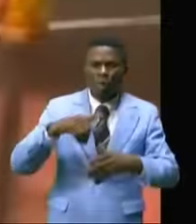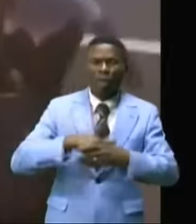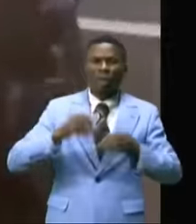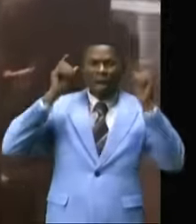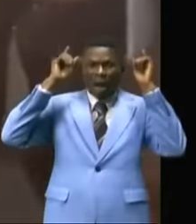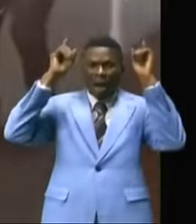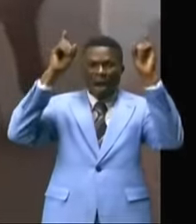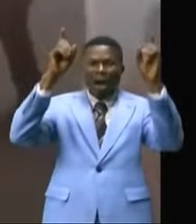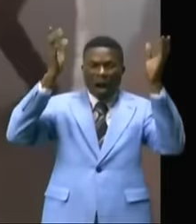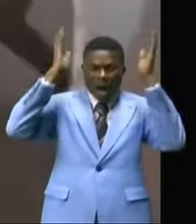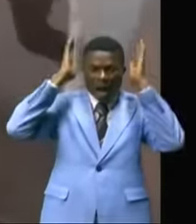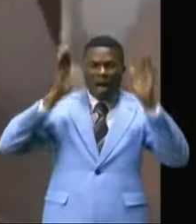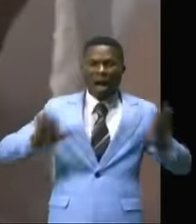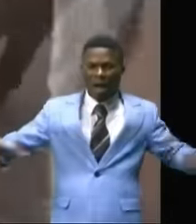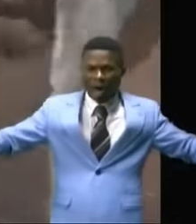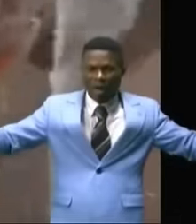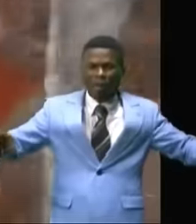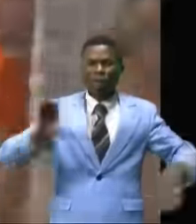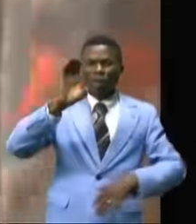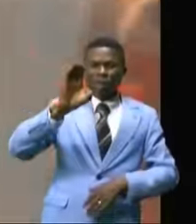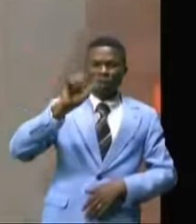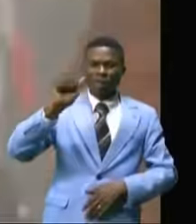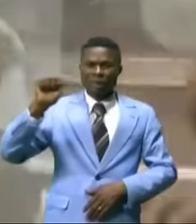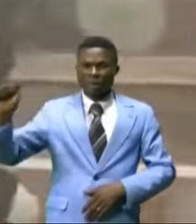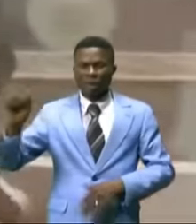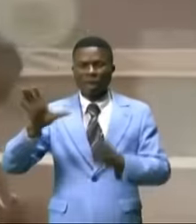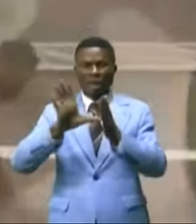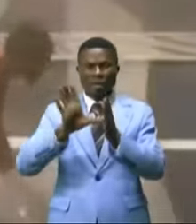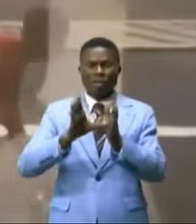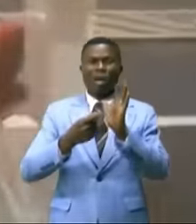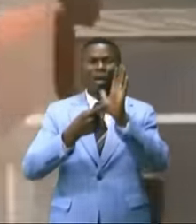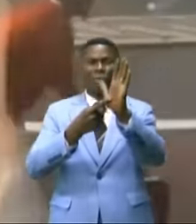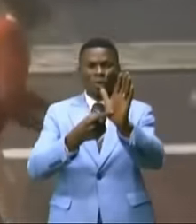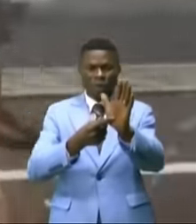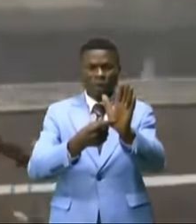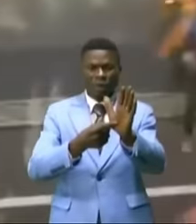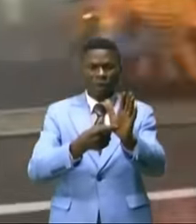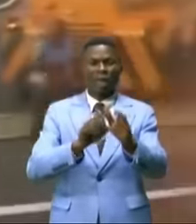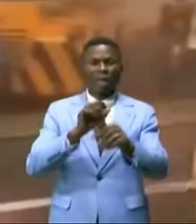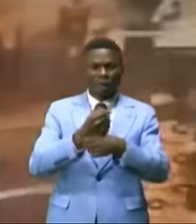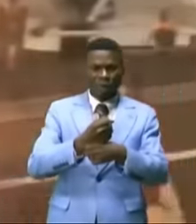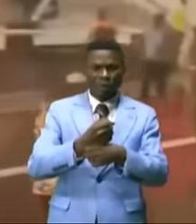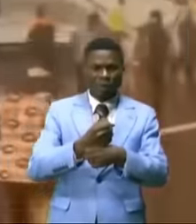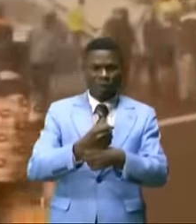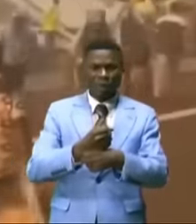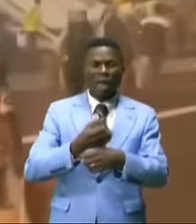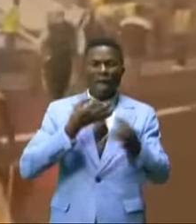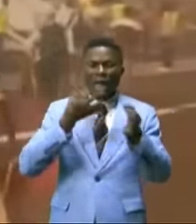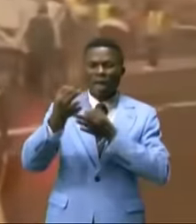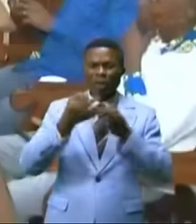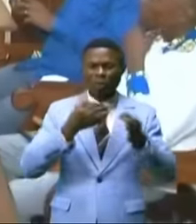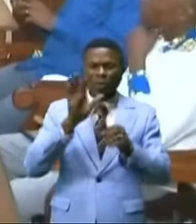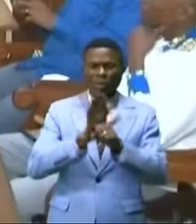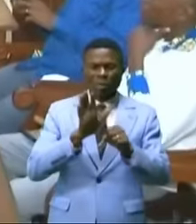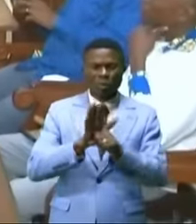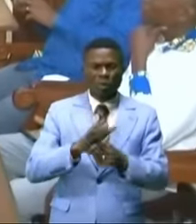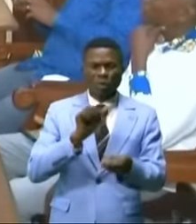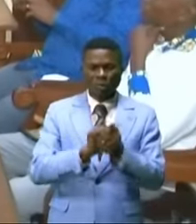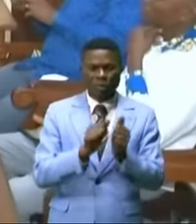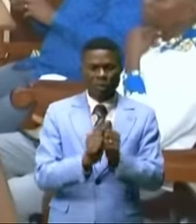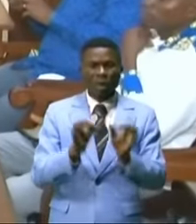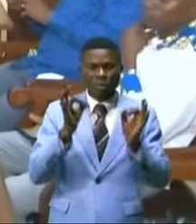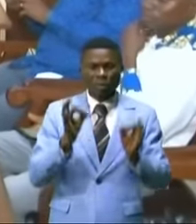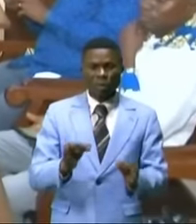d'aviation, comme en témoignent ces images. La vidéo a enflammé la toile, suscitant des commentaires dans tous les sens. À en